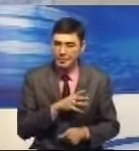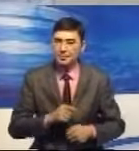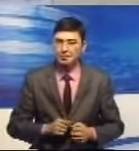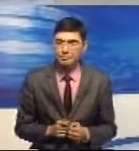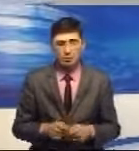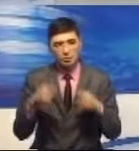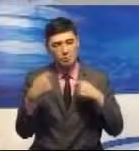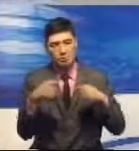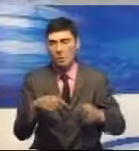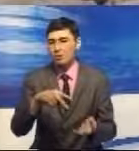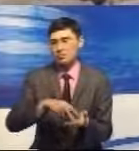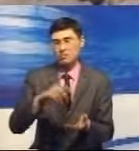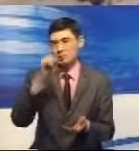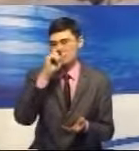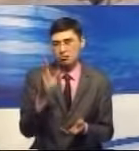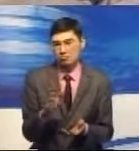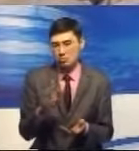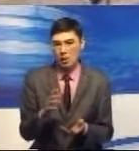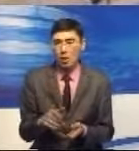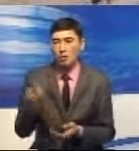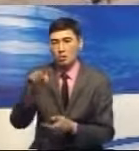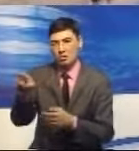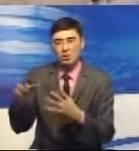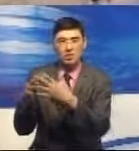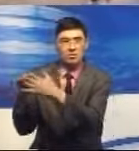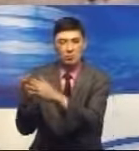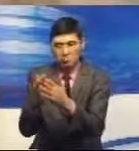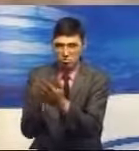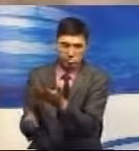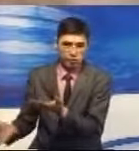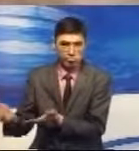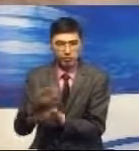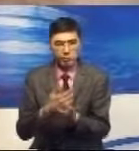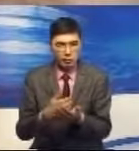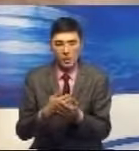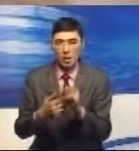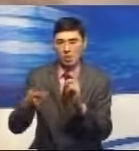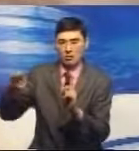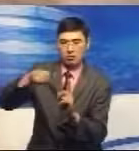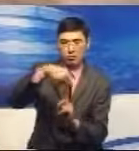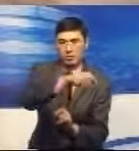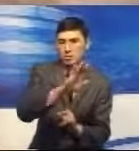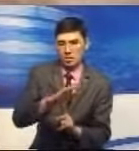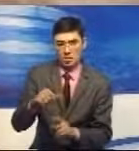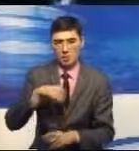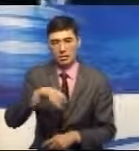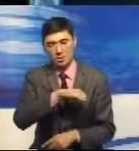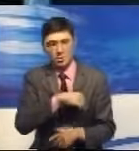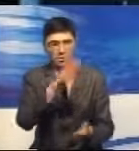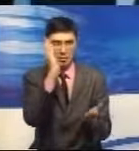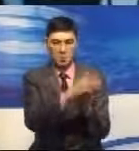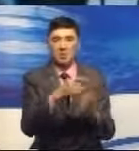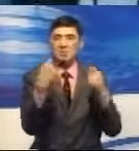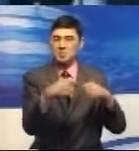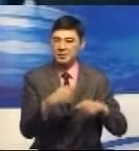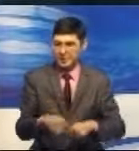тиімділігін көрсетіп отыр. Яғни шаруалар өндірген өнімдерін еш делдалсыз саудалауда. Осылайша тұтынушылардың қол жетімді бағаға әрі